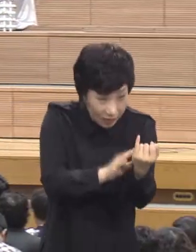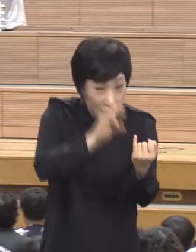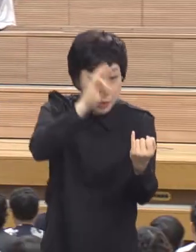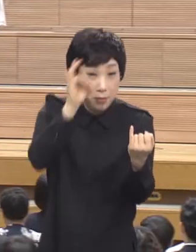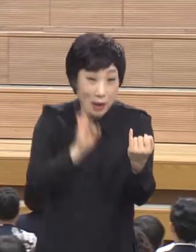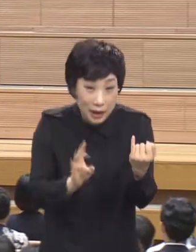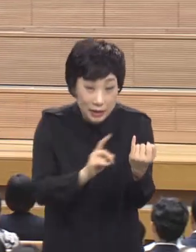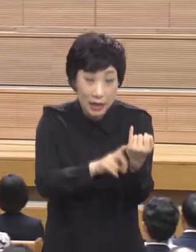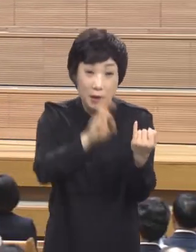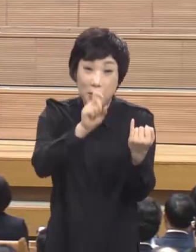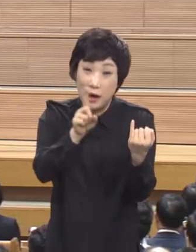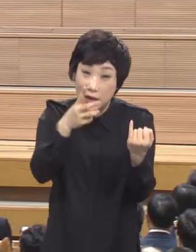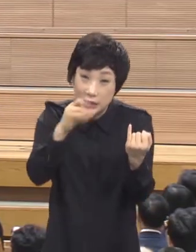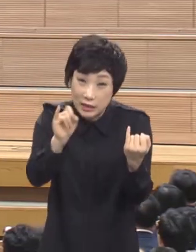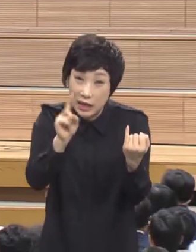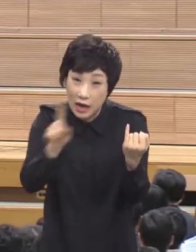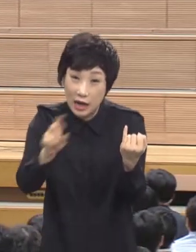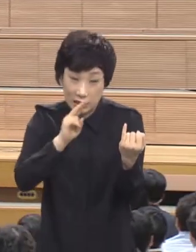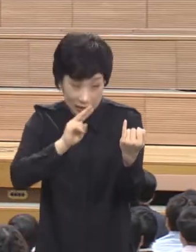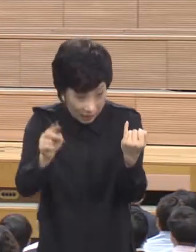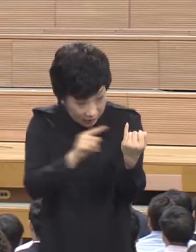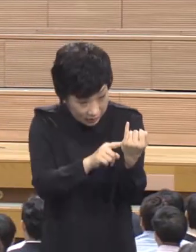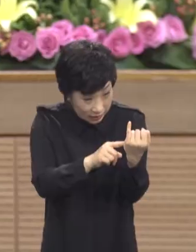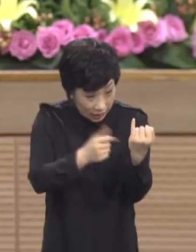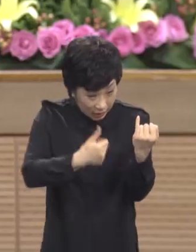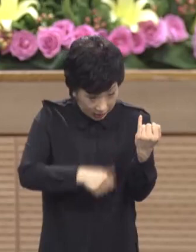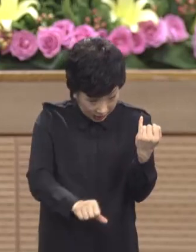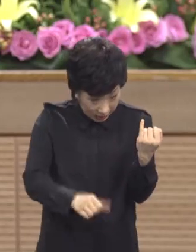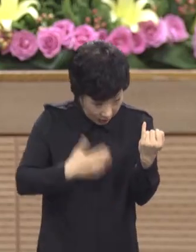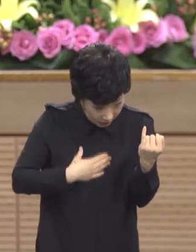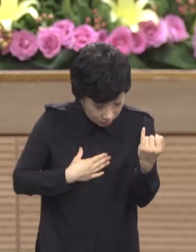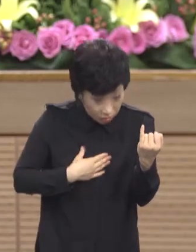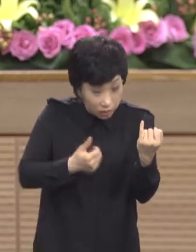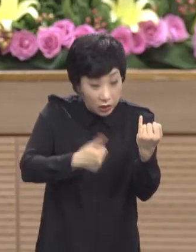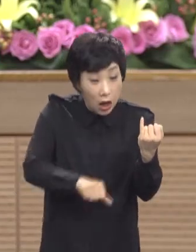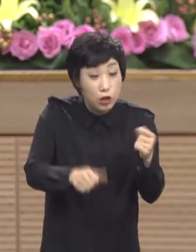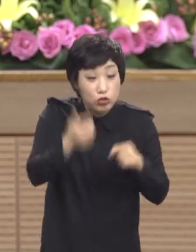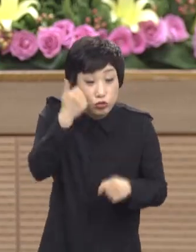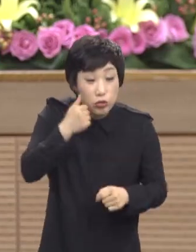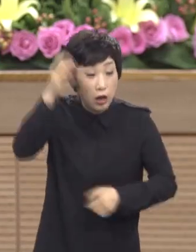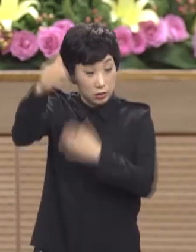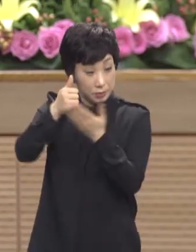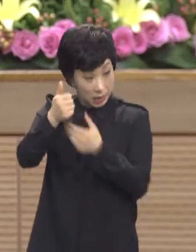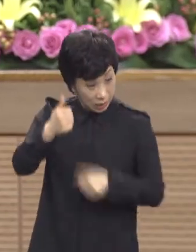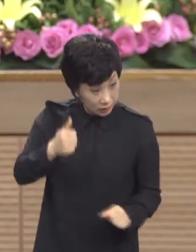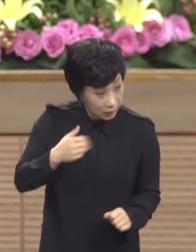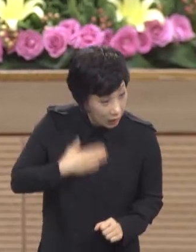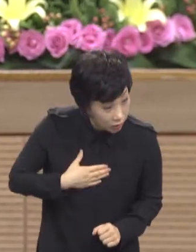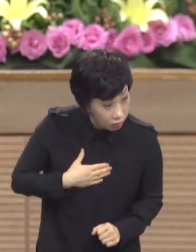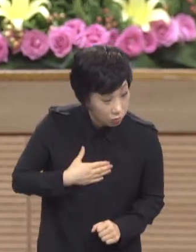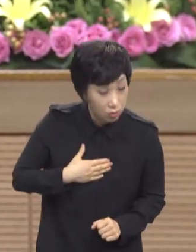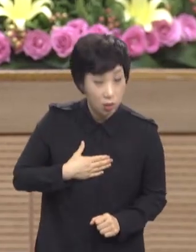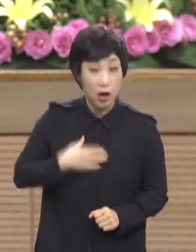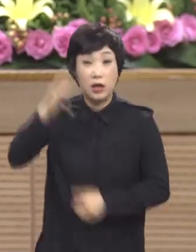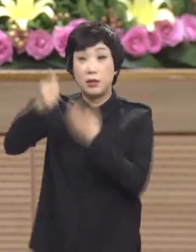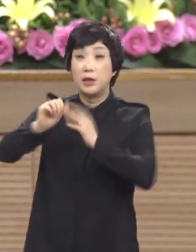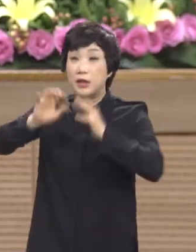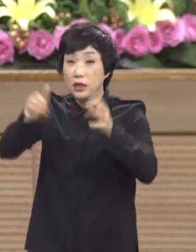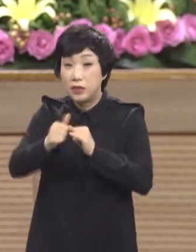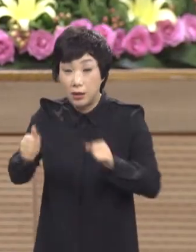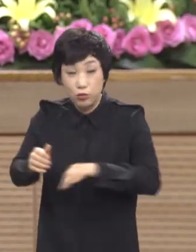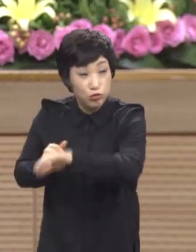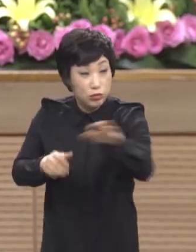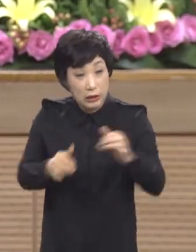마리아야, 너 아들 낳아. 그 낳으실 바 하나님의 아들이다. 그는 내 백성을